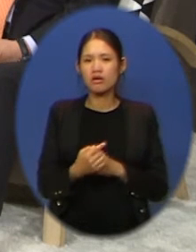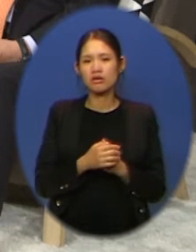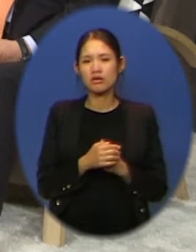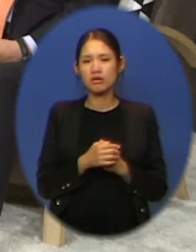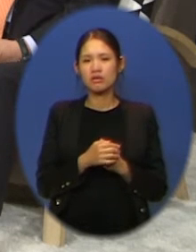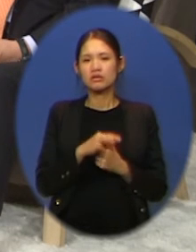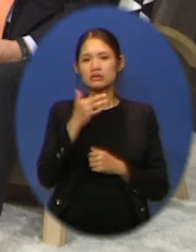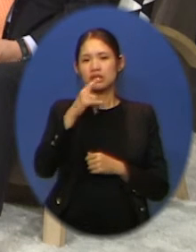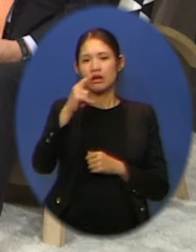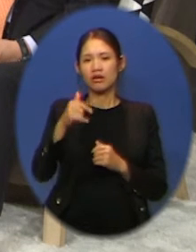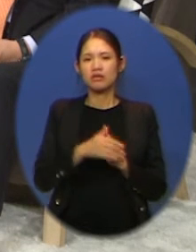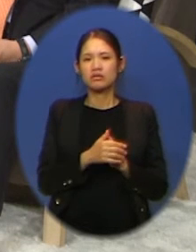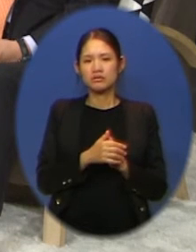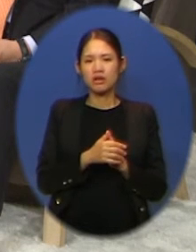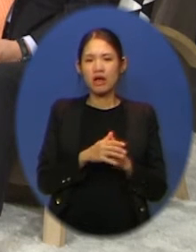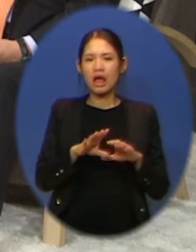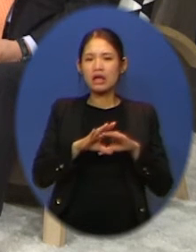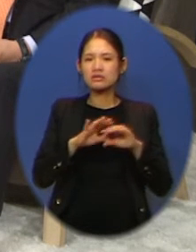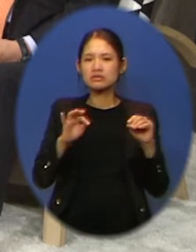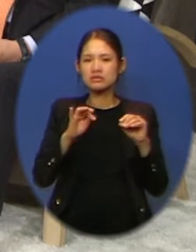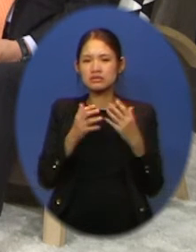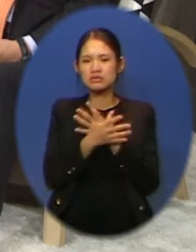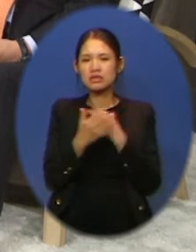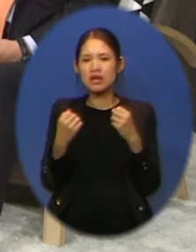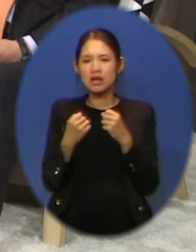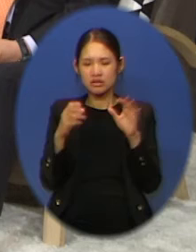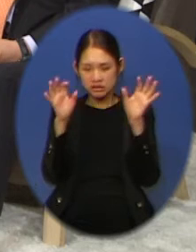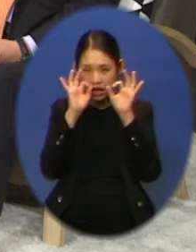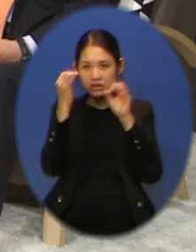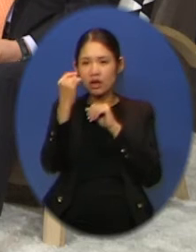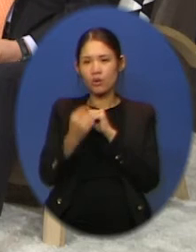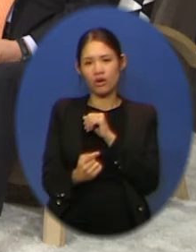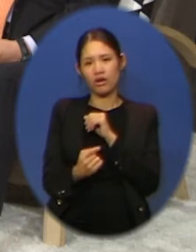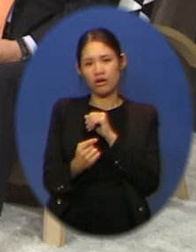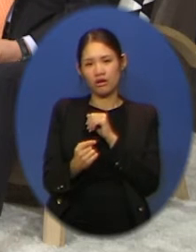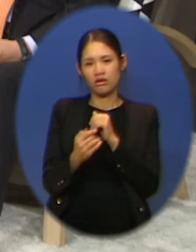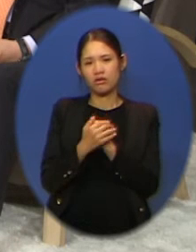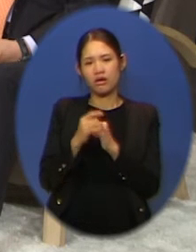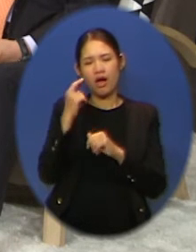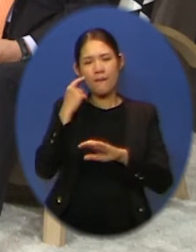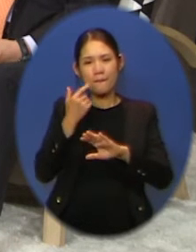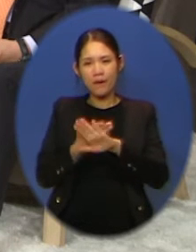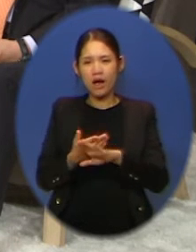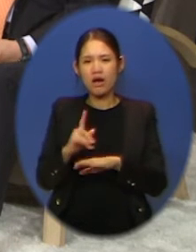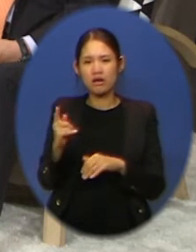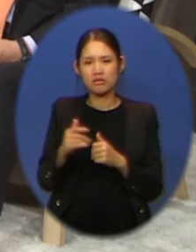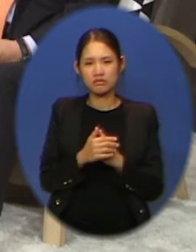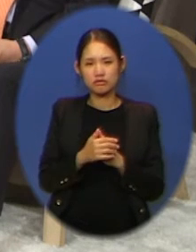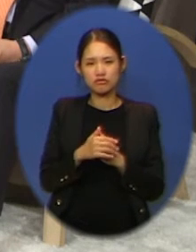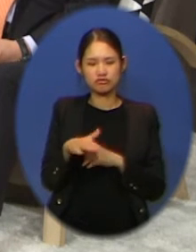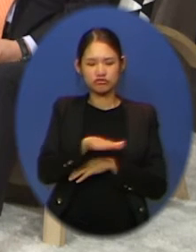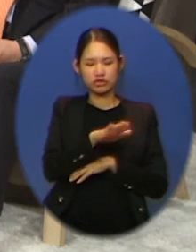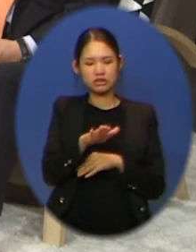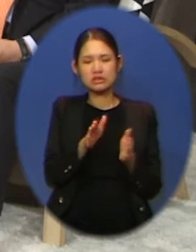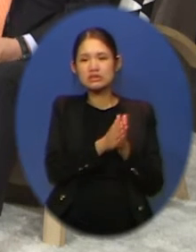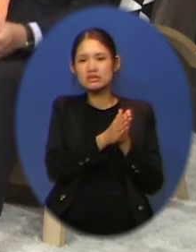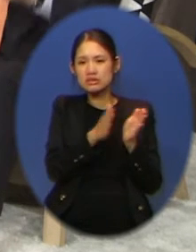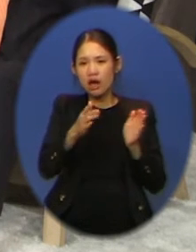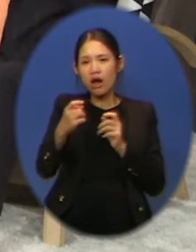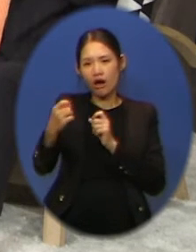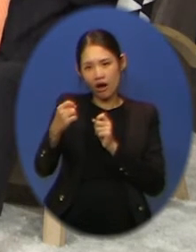일렉트릭에서 최어머니랑 찾아왔습니다. 그걸 반대하면 어떡하느냐. 지금 우리가 이제 곧 이걸 시작할 텐데 이게